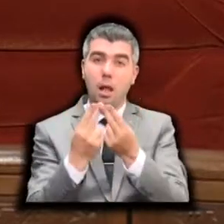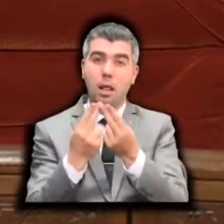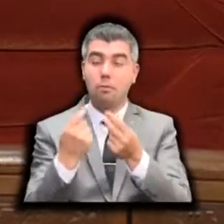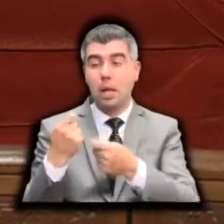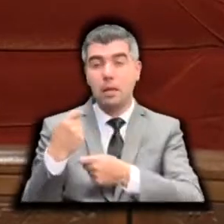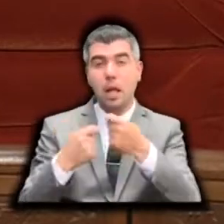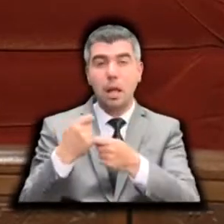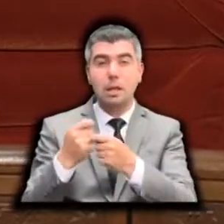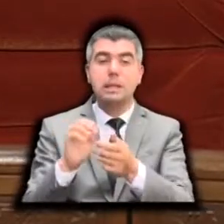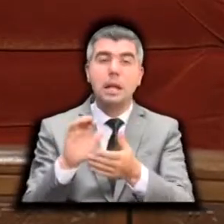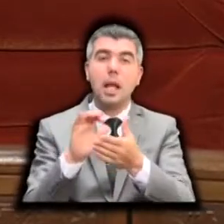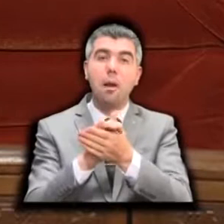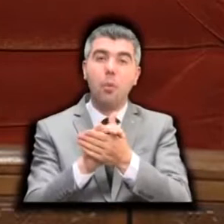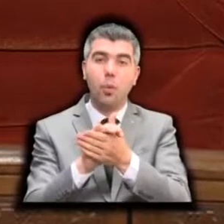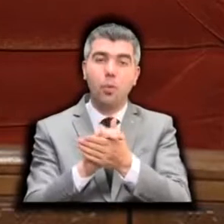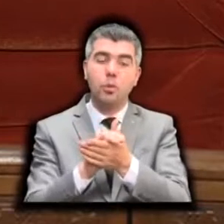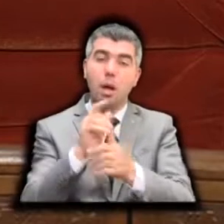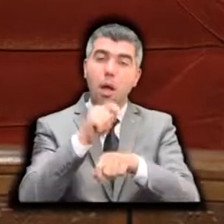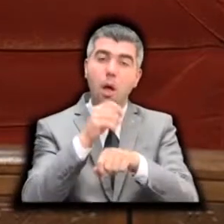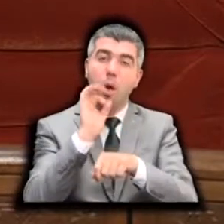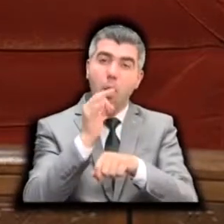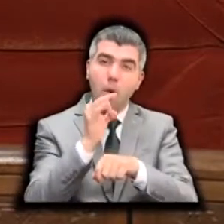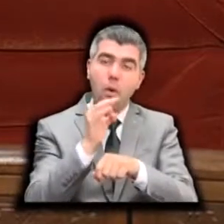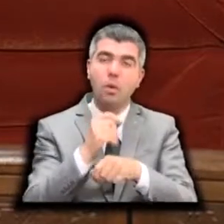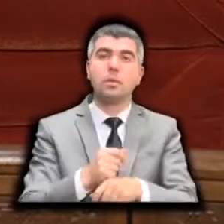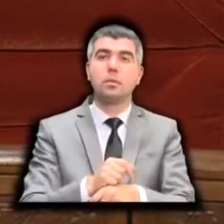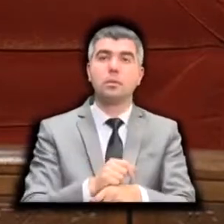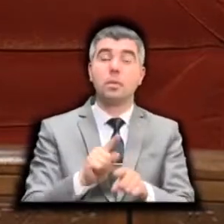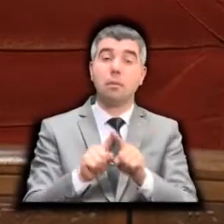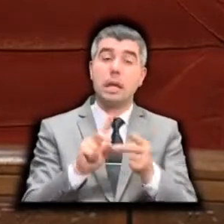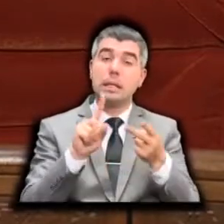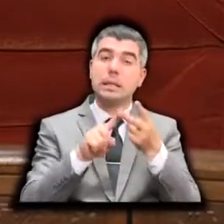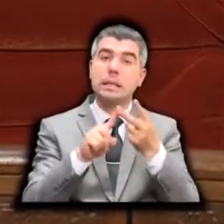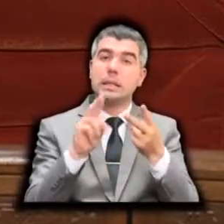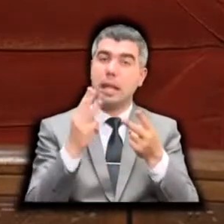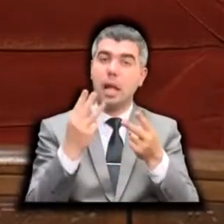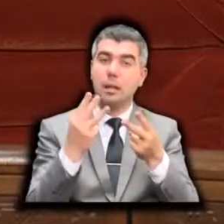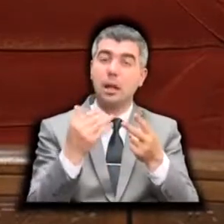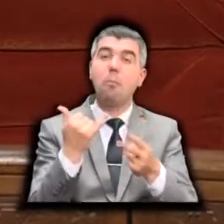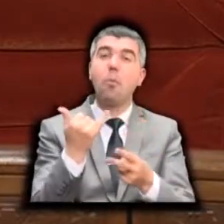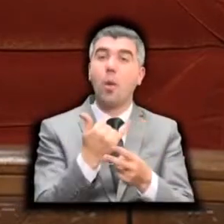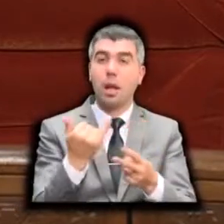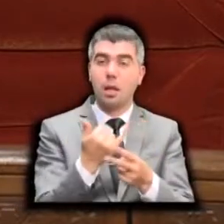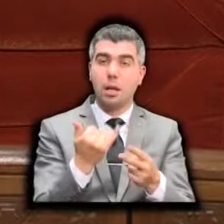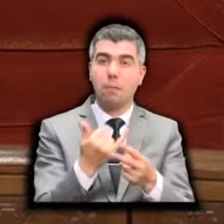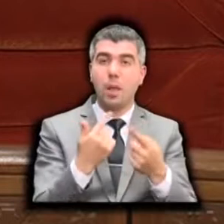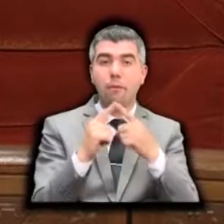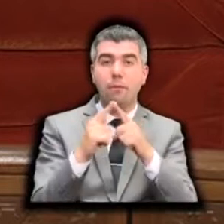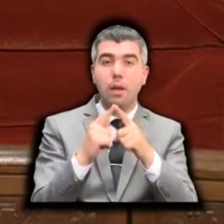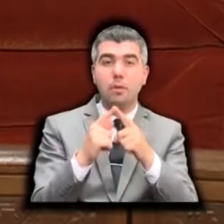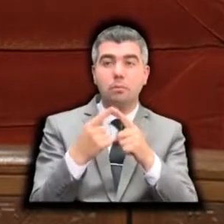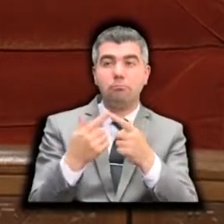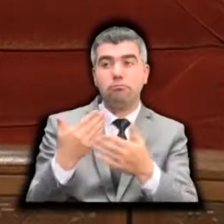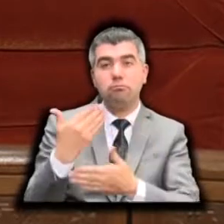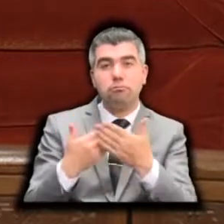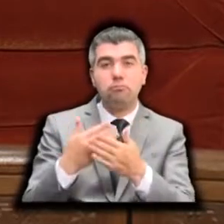والتضامني يعتبر بديلا ثالثا بعد القطاع العام والقطاع الخاص. البديل الثالث والبديل المعول عليه والبديل الواعد لخلق الثروة